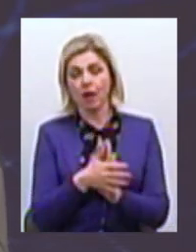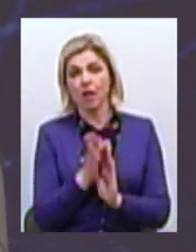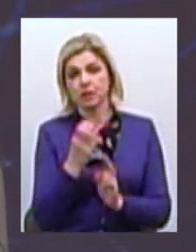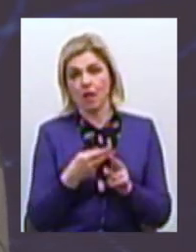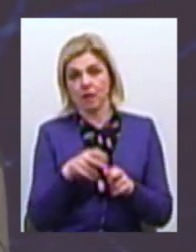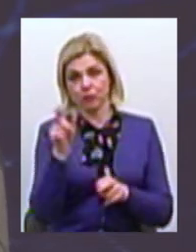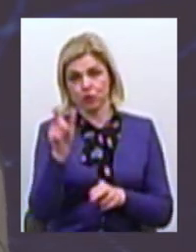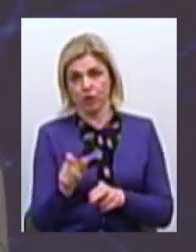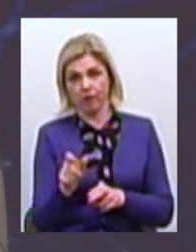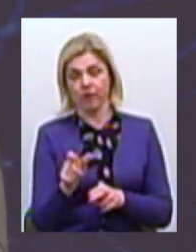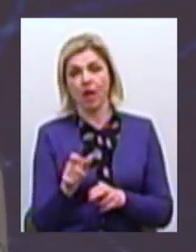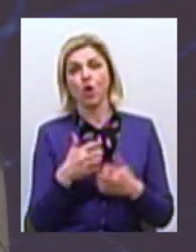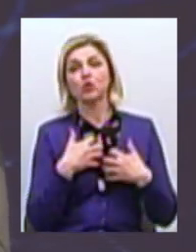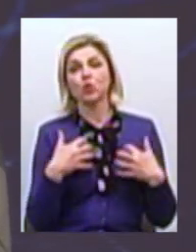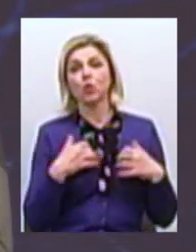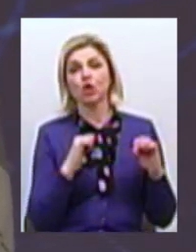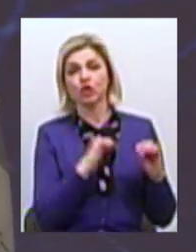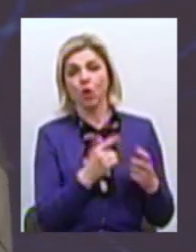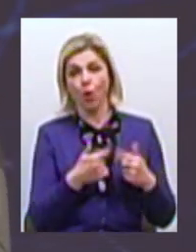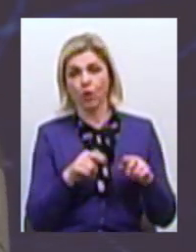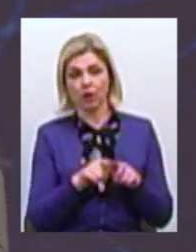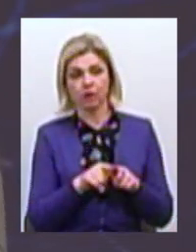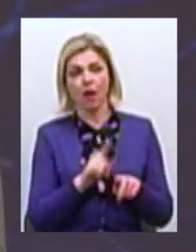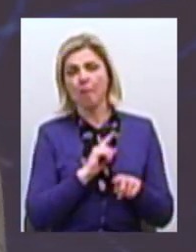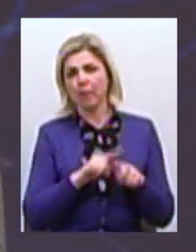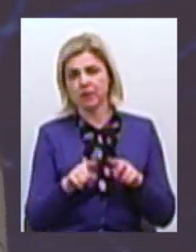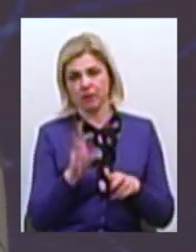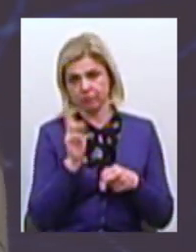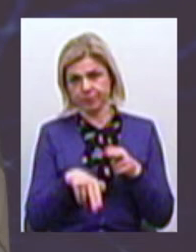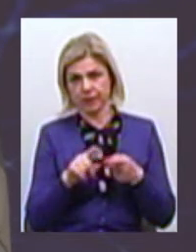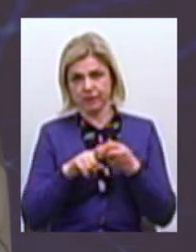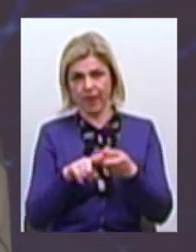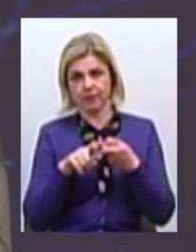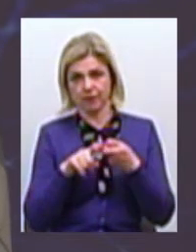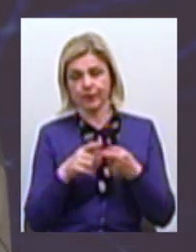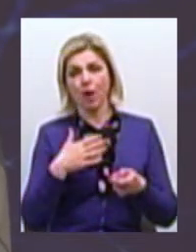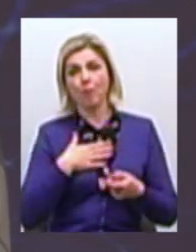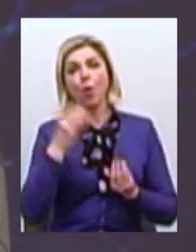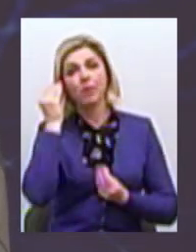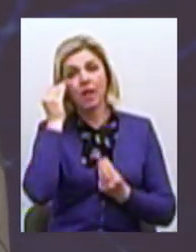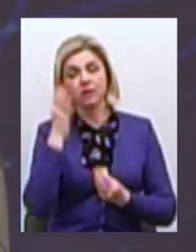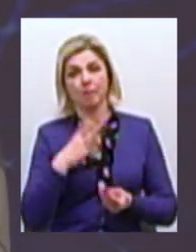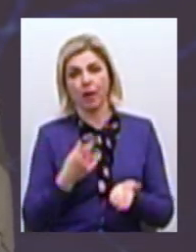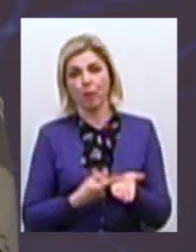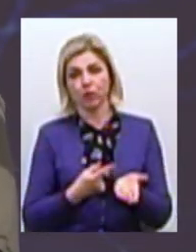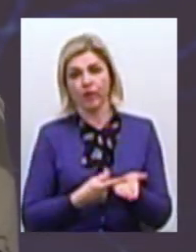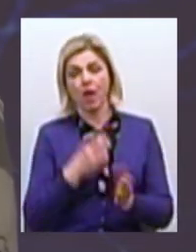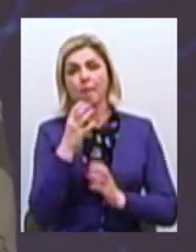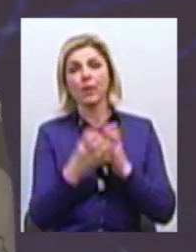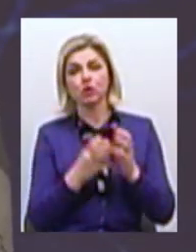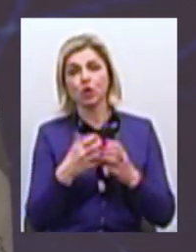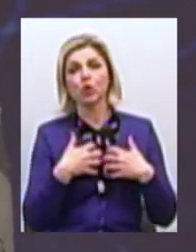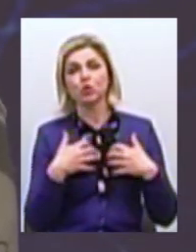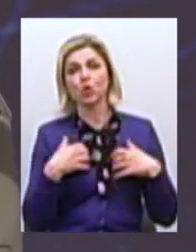человеком зоозащитные организации, наши так называемые, моментально рвали все связи. Моя позиция была подтверждена даже международным